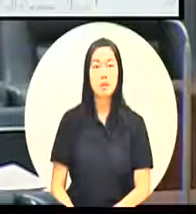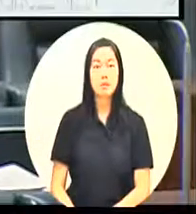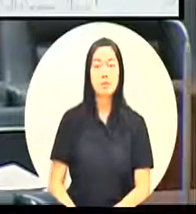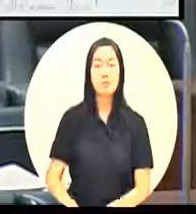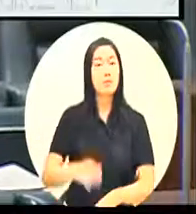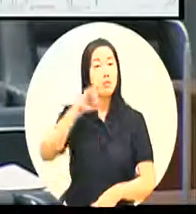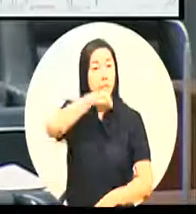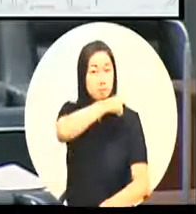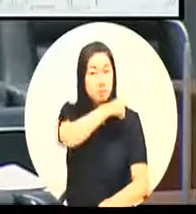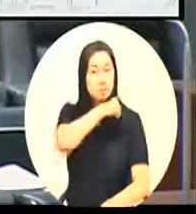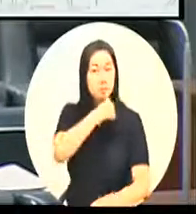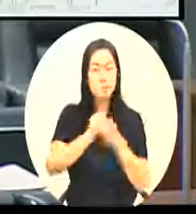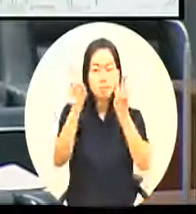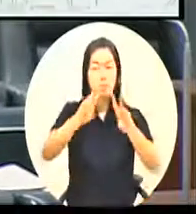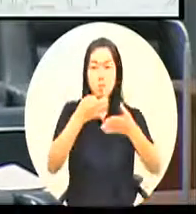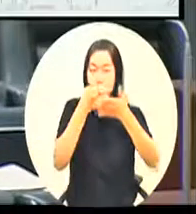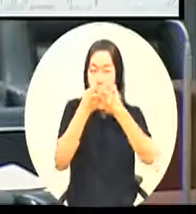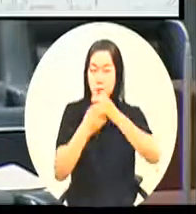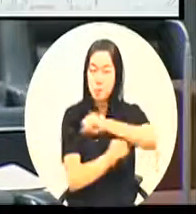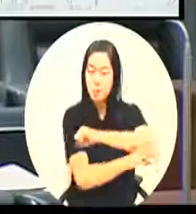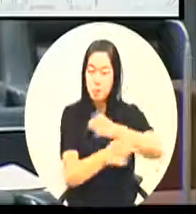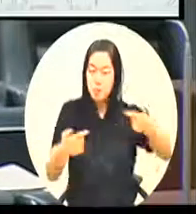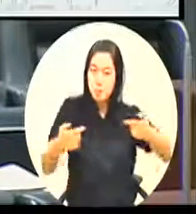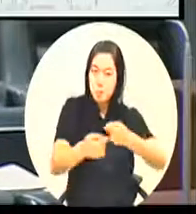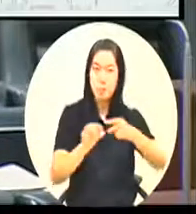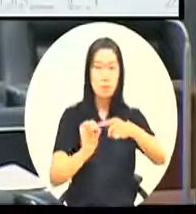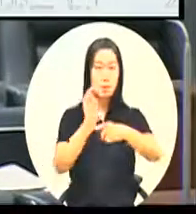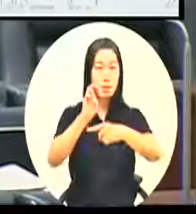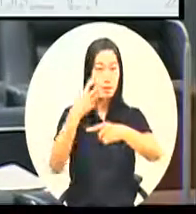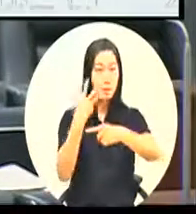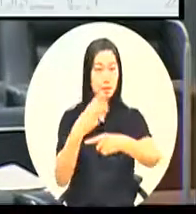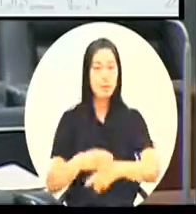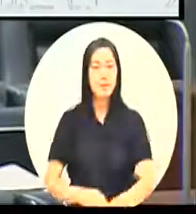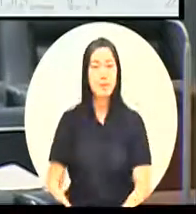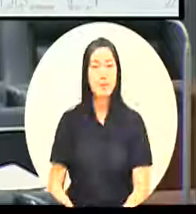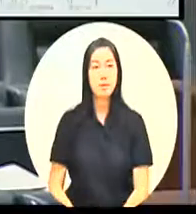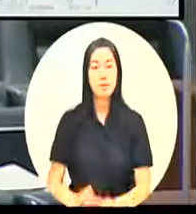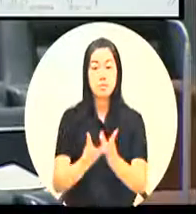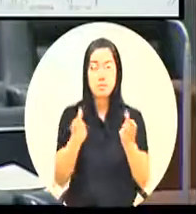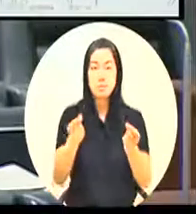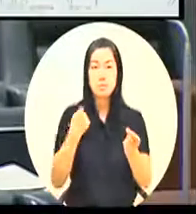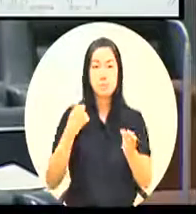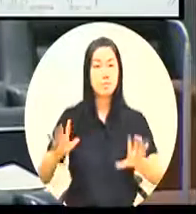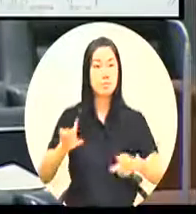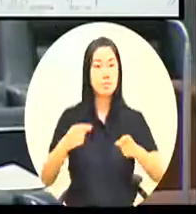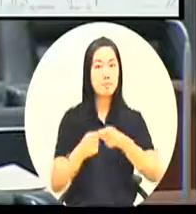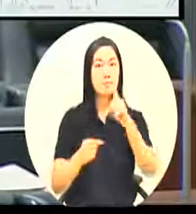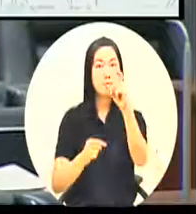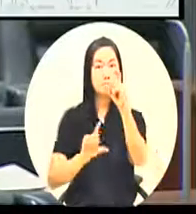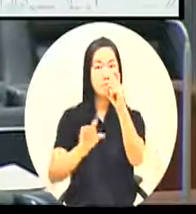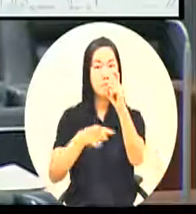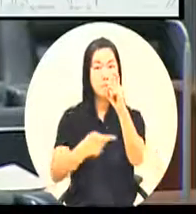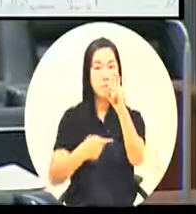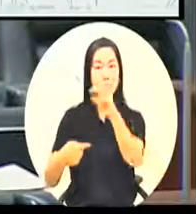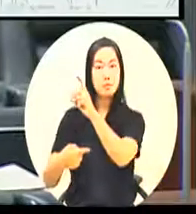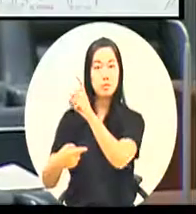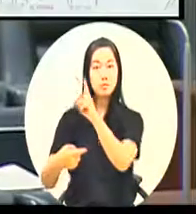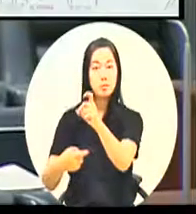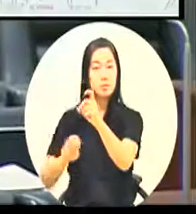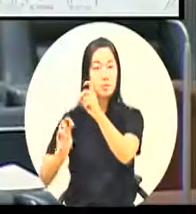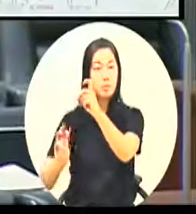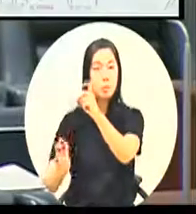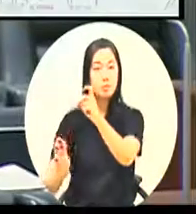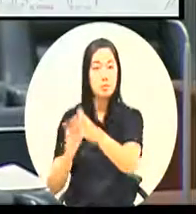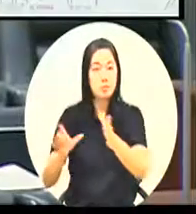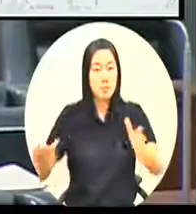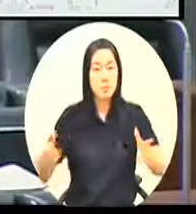碳23%。那我想同时间我们在今年的10月1号到10月30号，我们